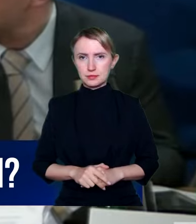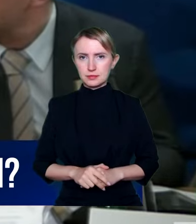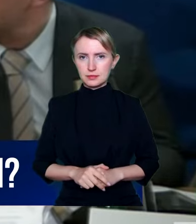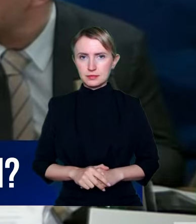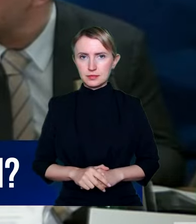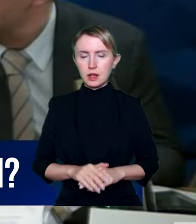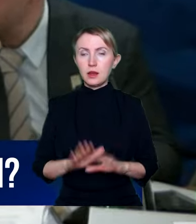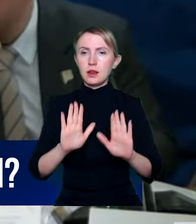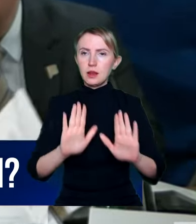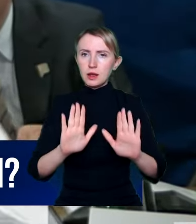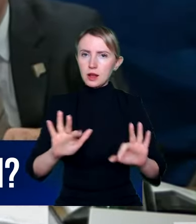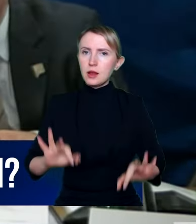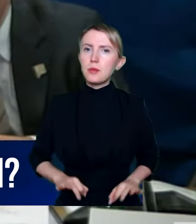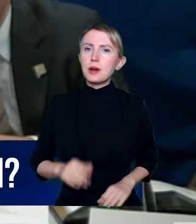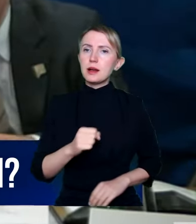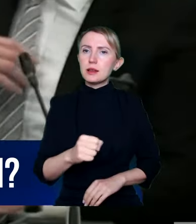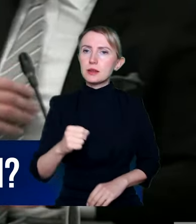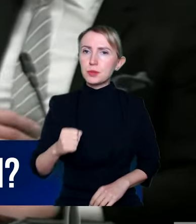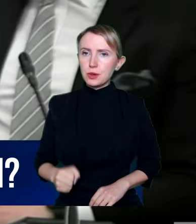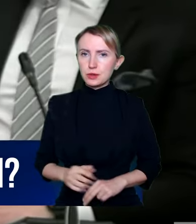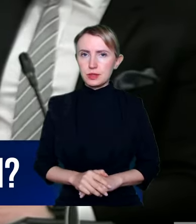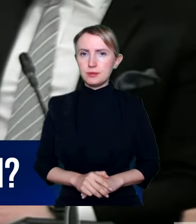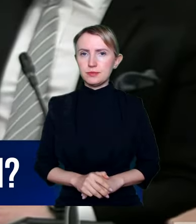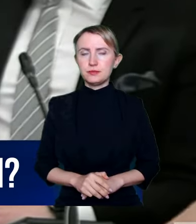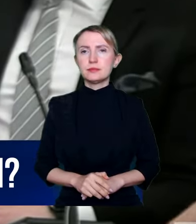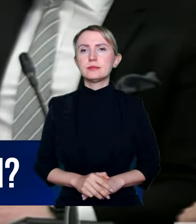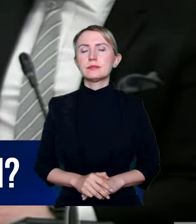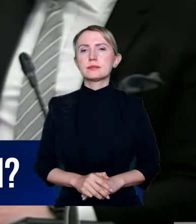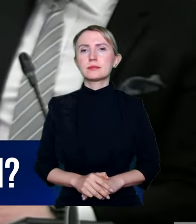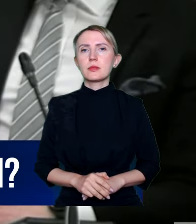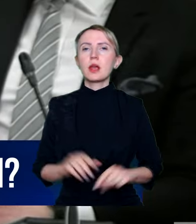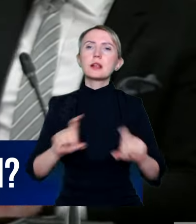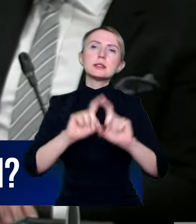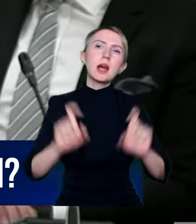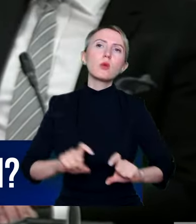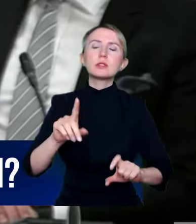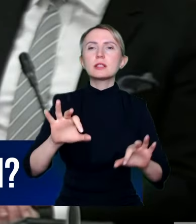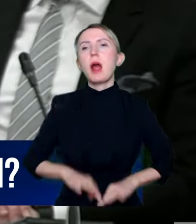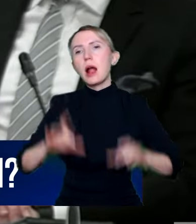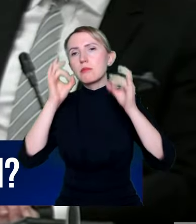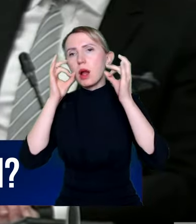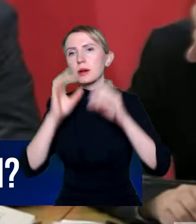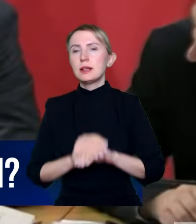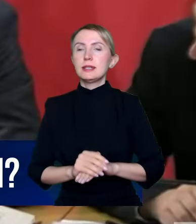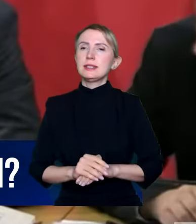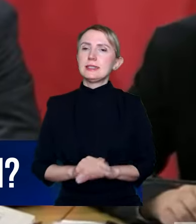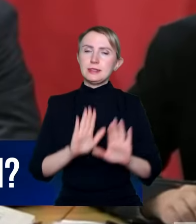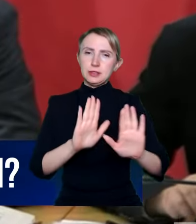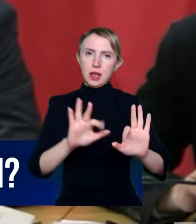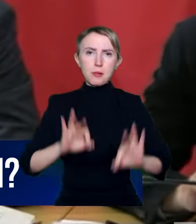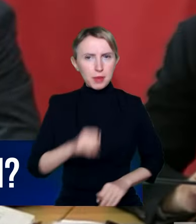Drogi panie pośle. Ciągle, nie ma pana w prezydium. Ciągle pan płacze, że nas nie ma w prezydium.